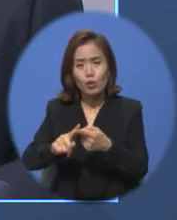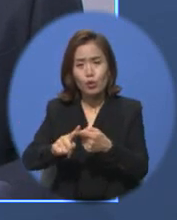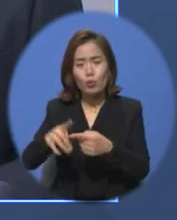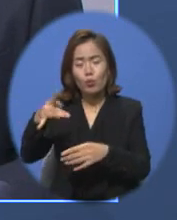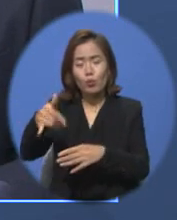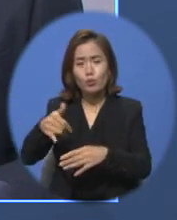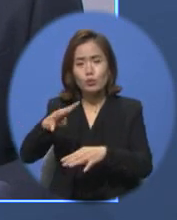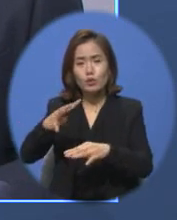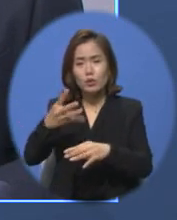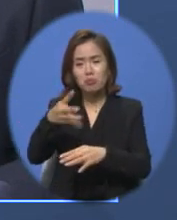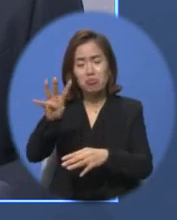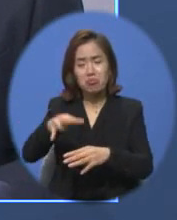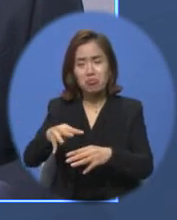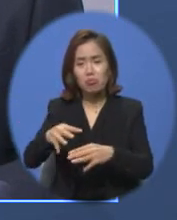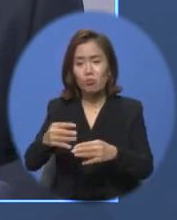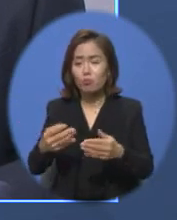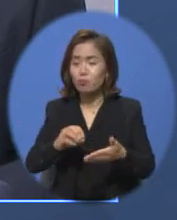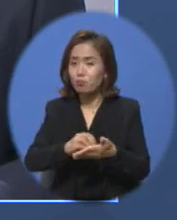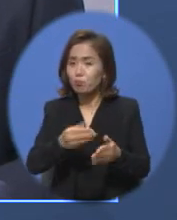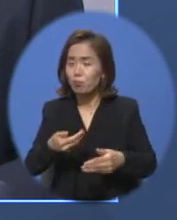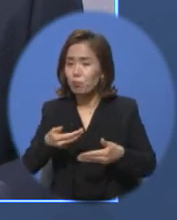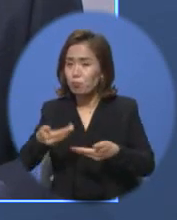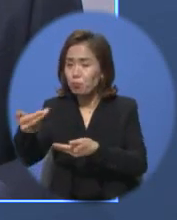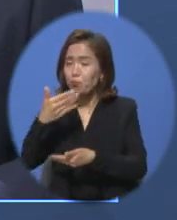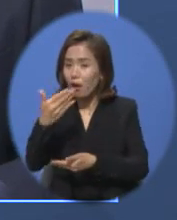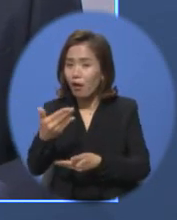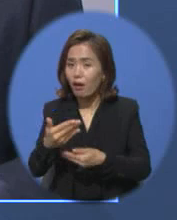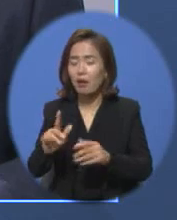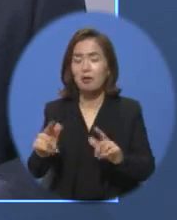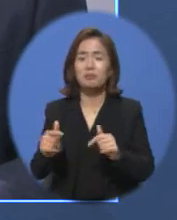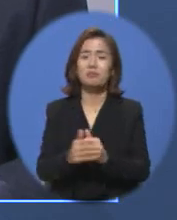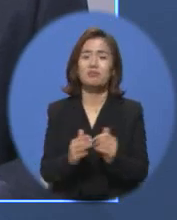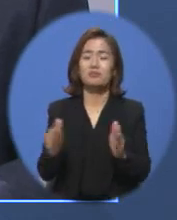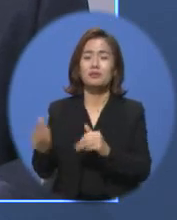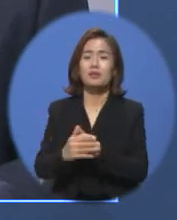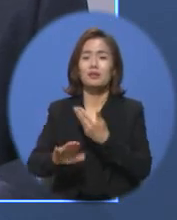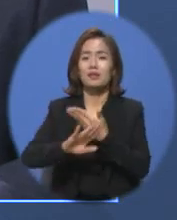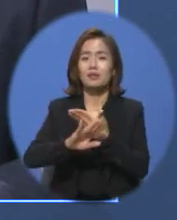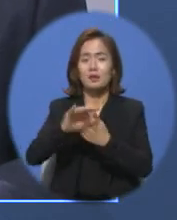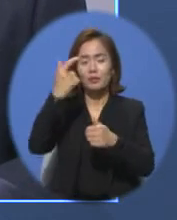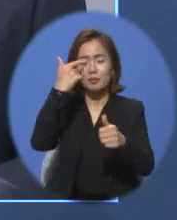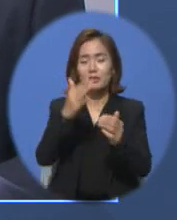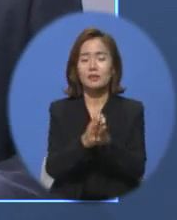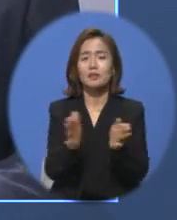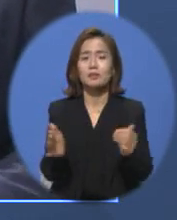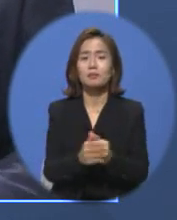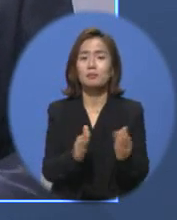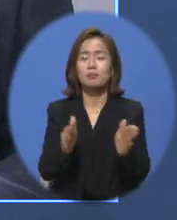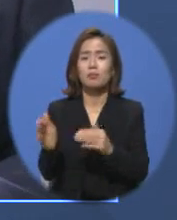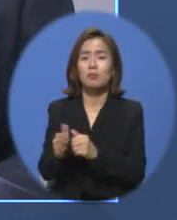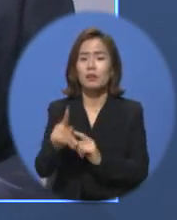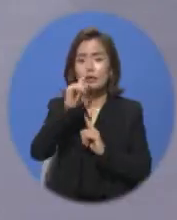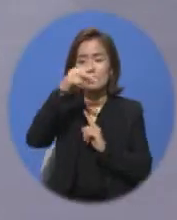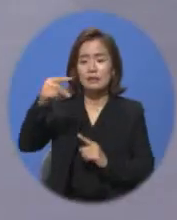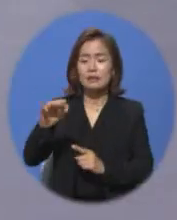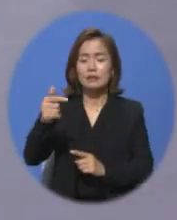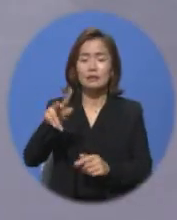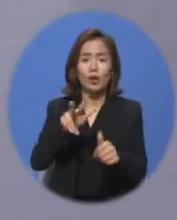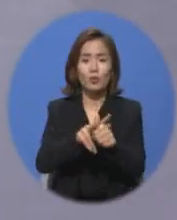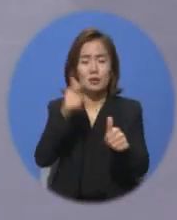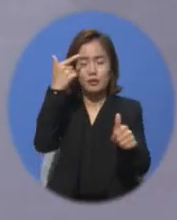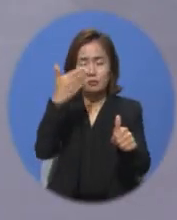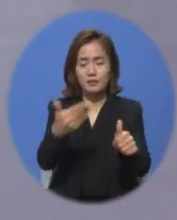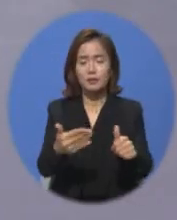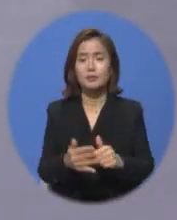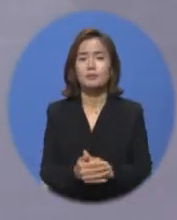될수있는사안인데, 그위원회로이의를제기하려는것인지잘이해가되지않습니다.제가 대답해드릴까요? 다른사람에게주세요.예. 다음으로이승남후보에게질문